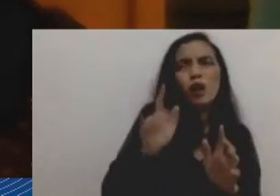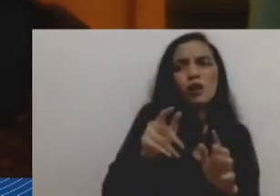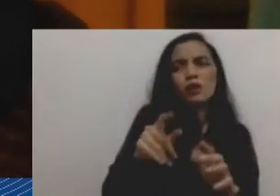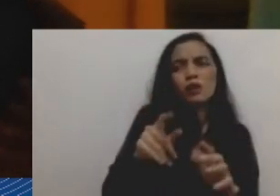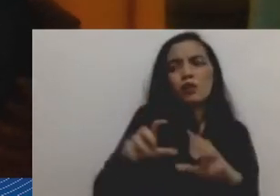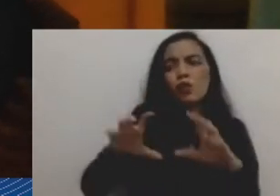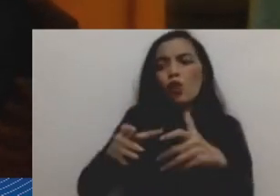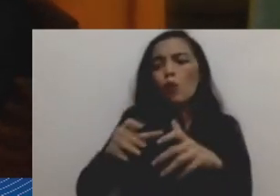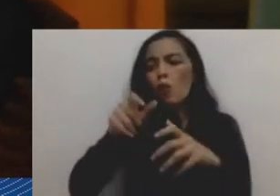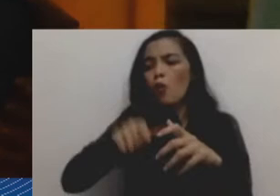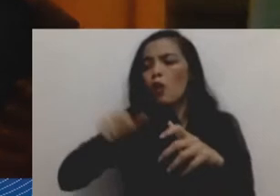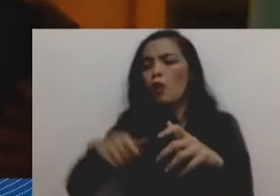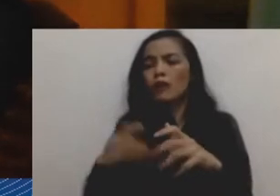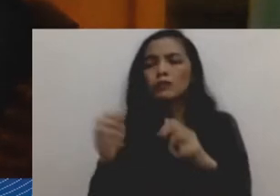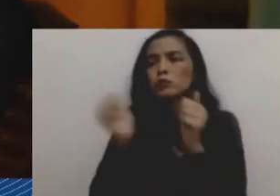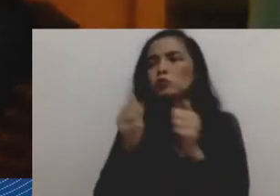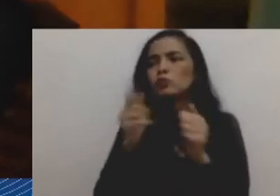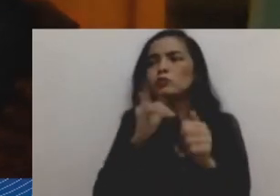atau